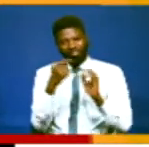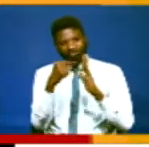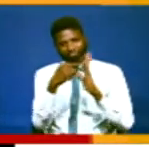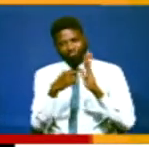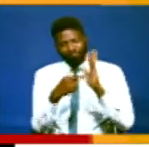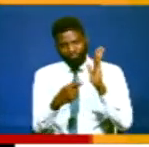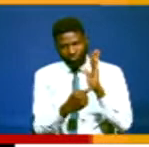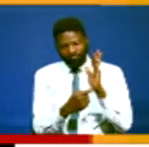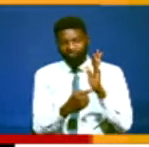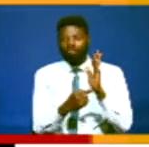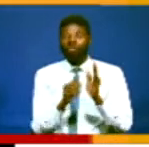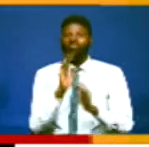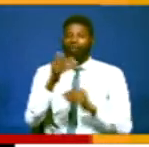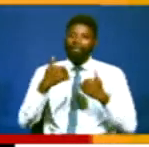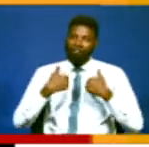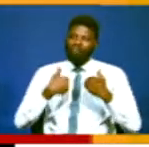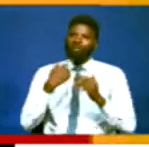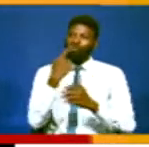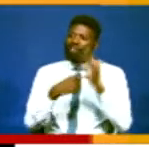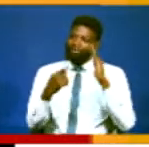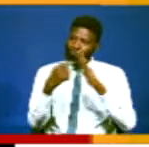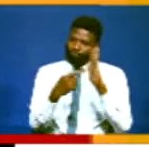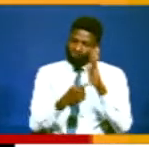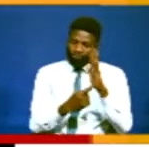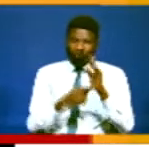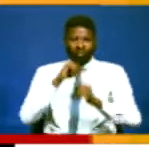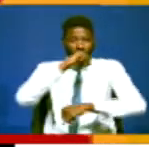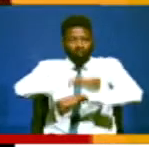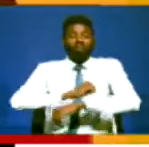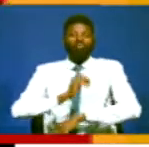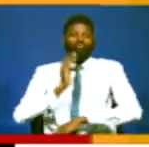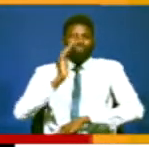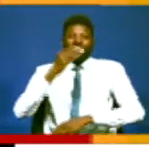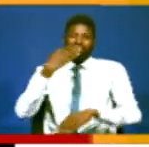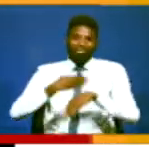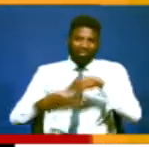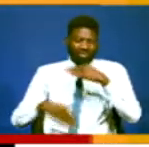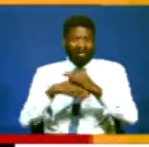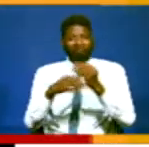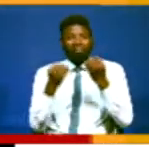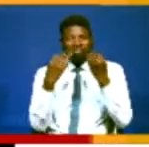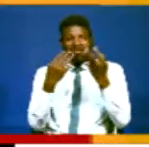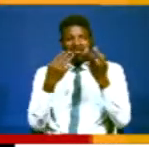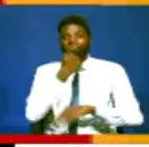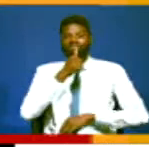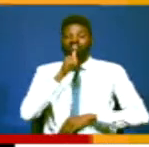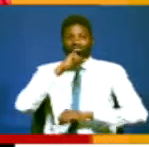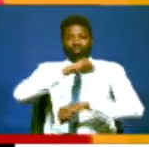mmejenga. Sababu shule zitajenga, na nyingi zimejenga, shule za kibinafsi wamejenga, lakini